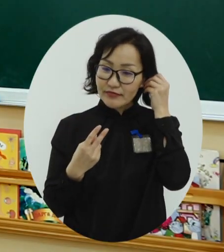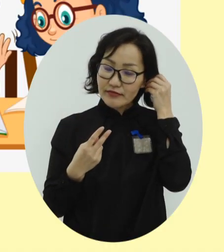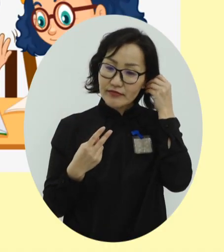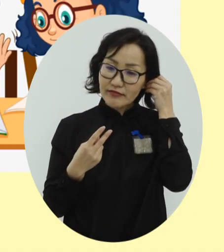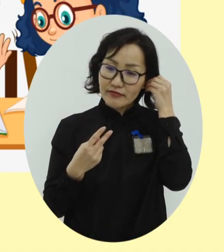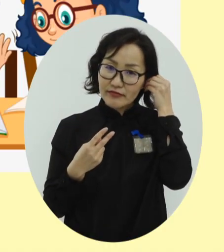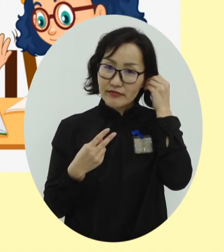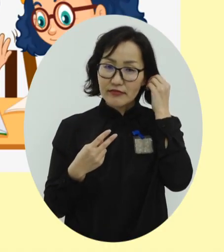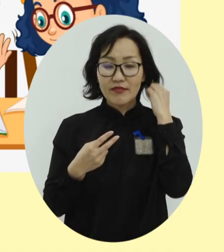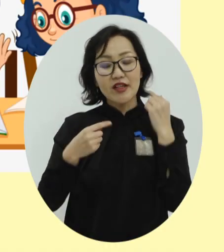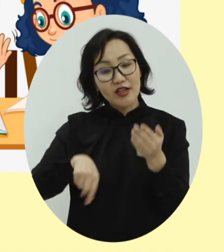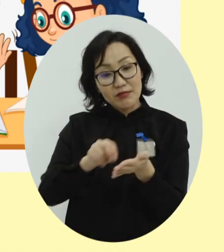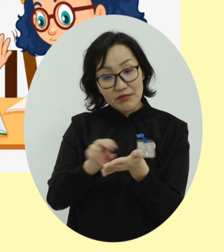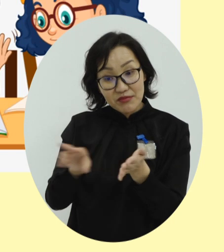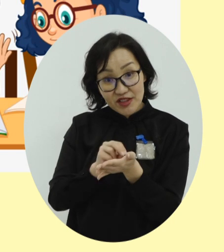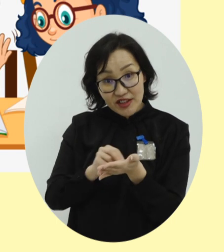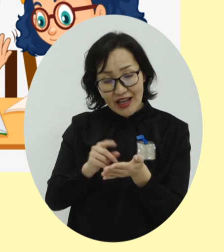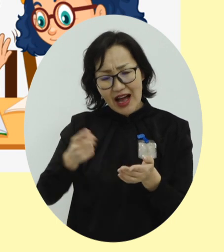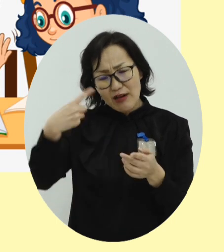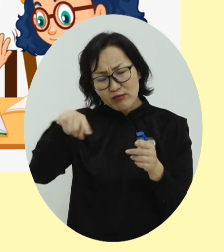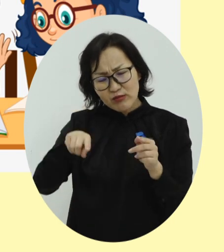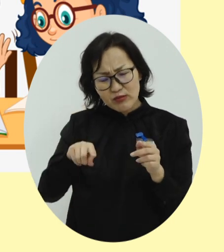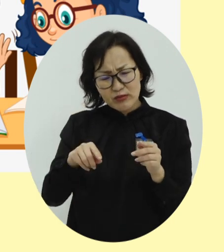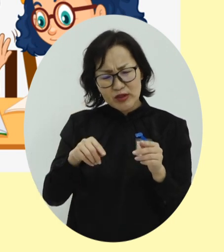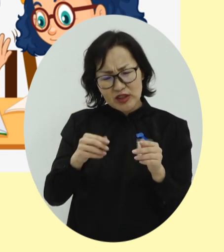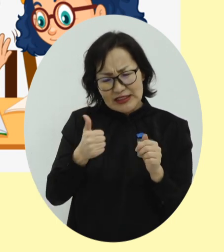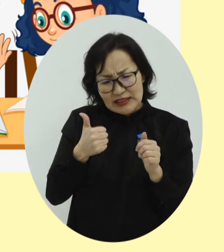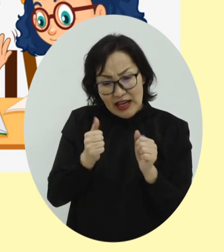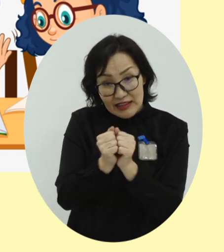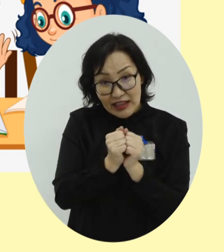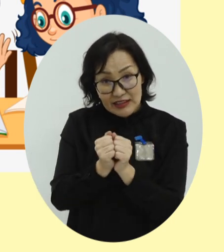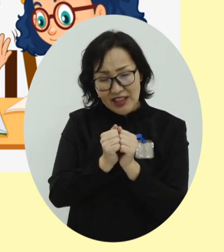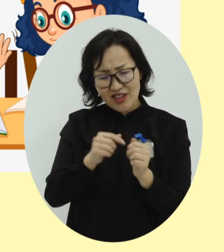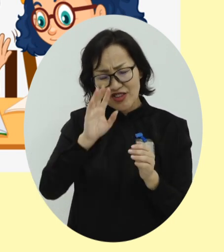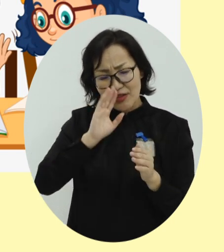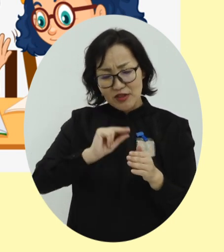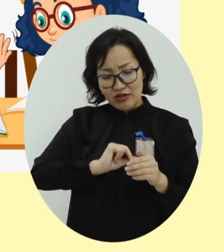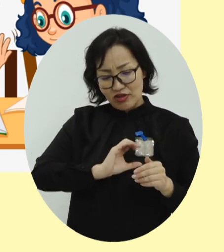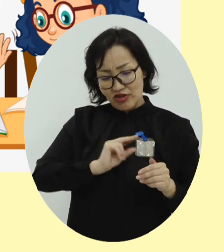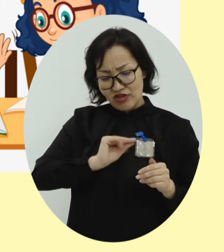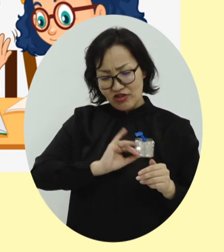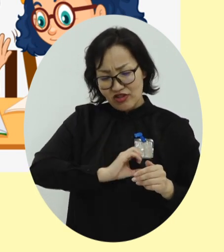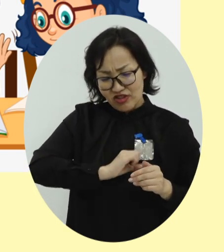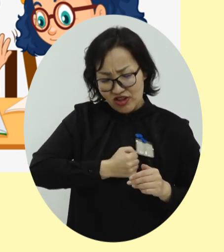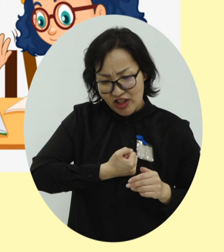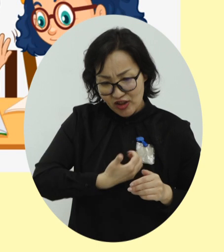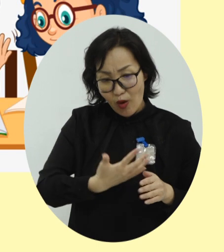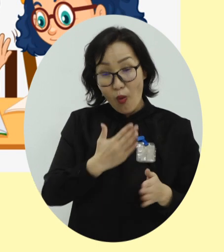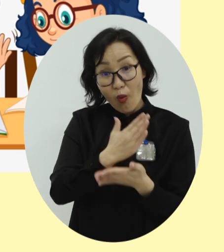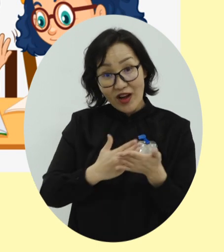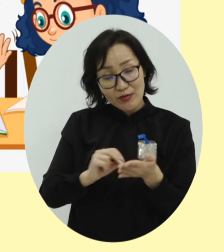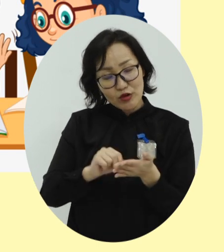бичихдээ бид хамгийн дотны найзтайгаа чин сэтгэлээсээ хуваалцаж байна гэж бодож